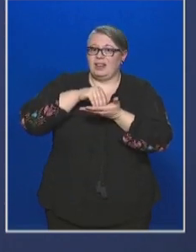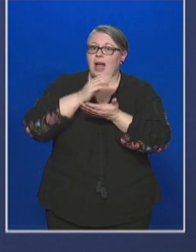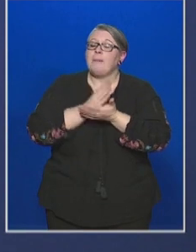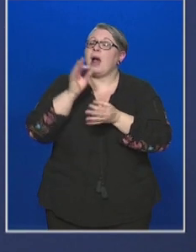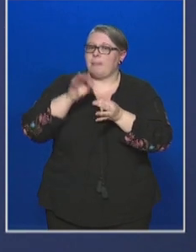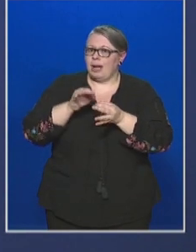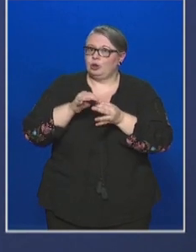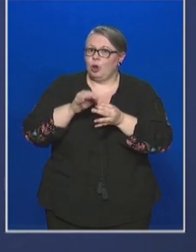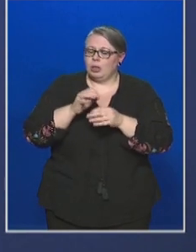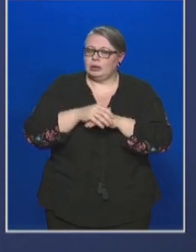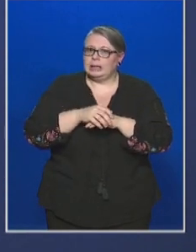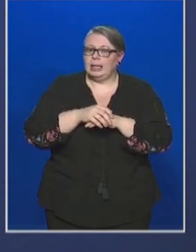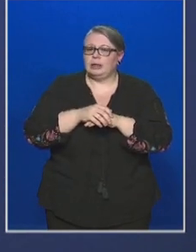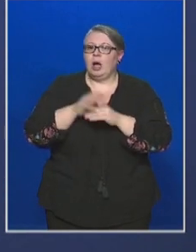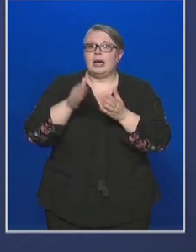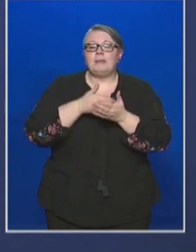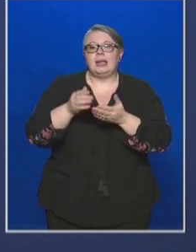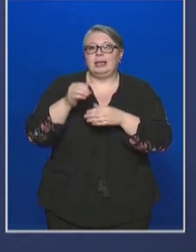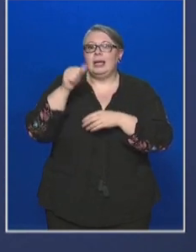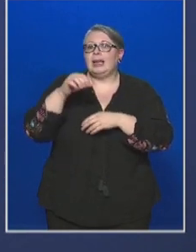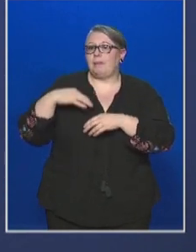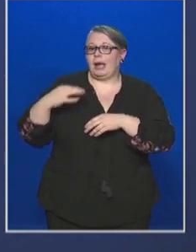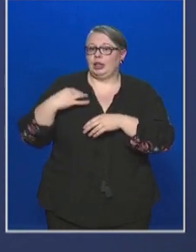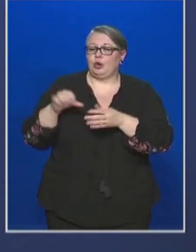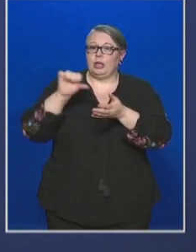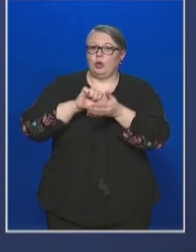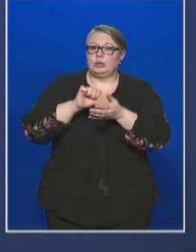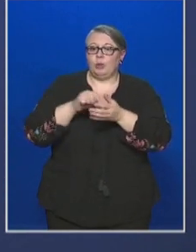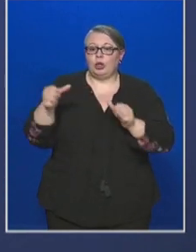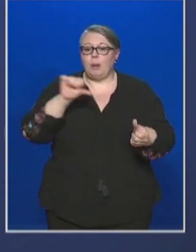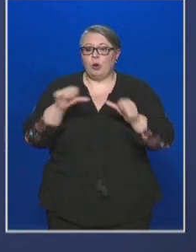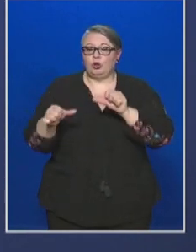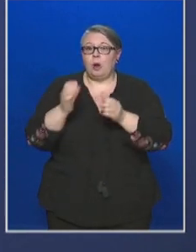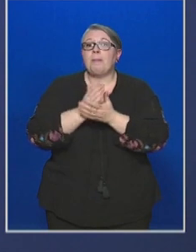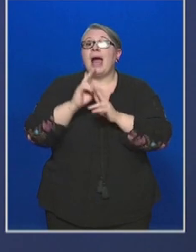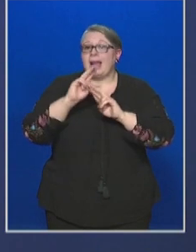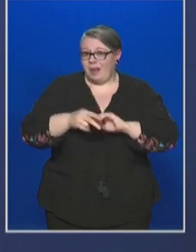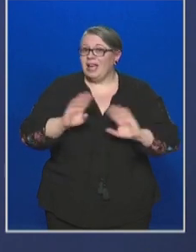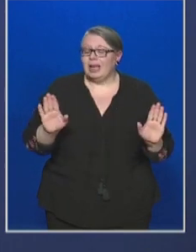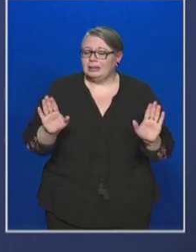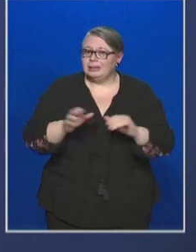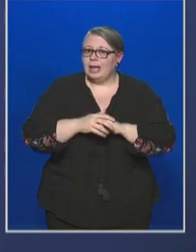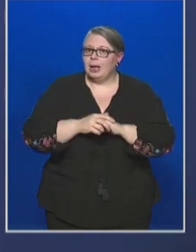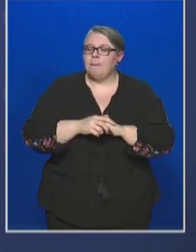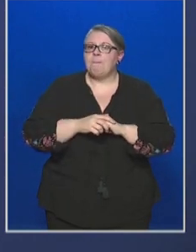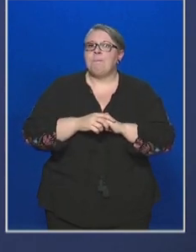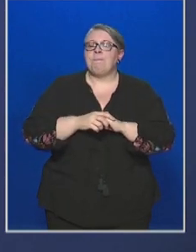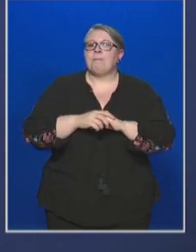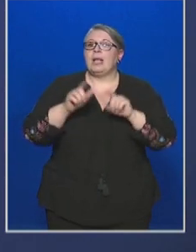a Nemzeti Népegészségügyi Központ Laboratóriuma, így